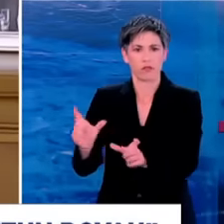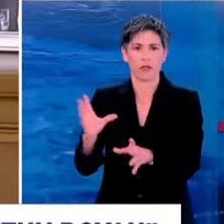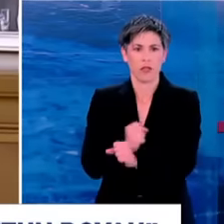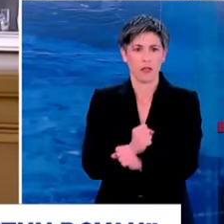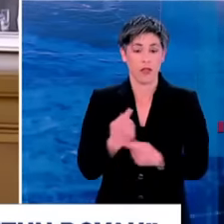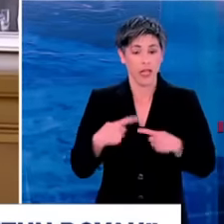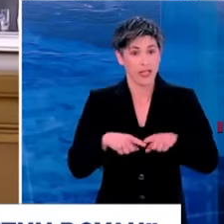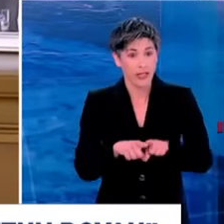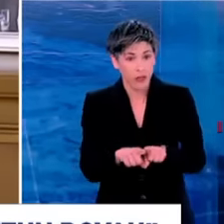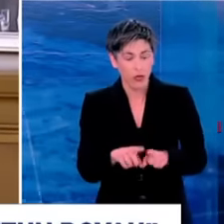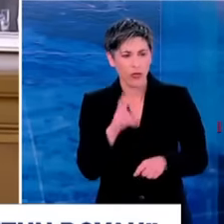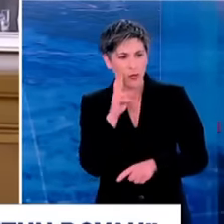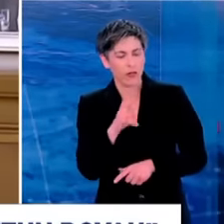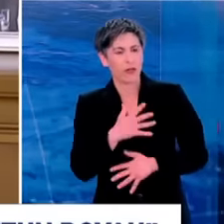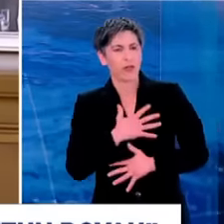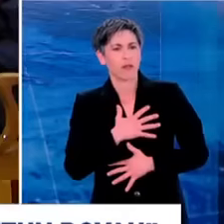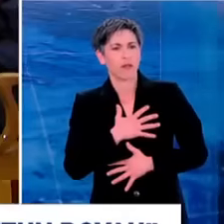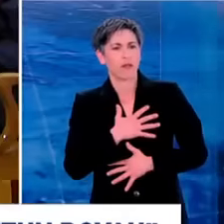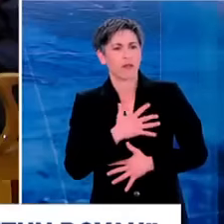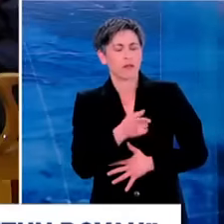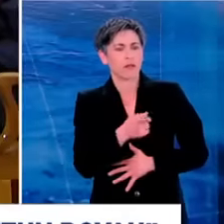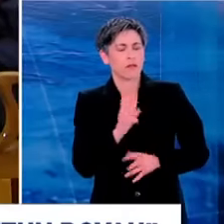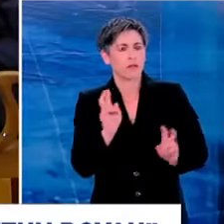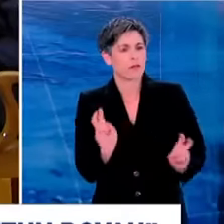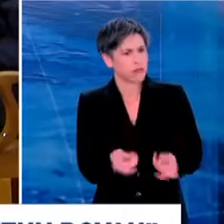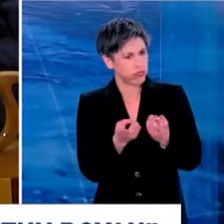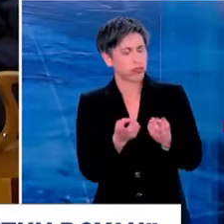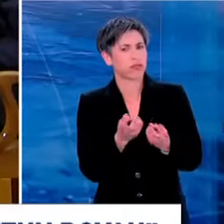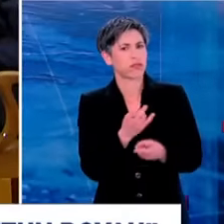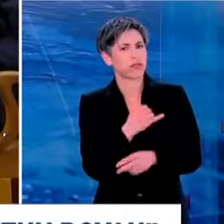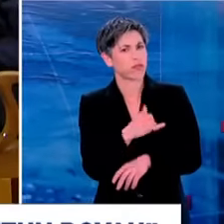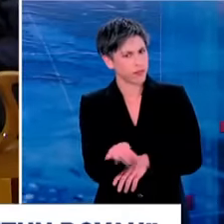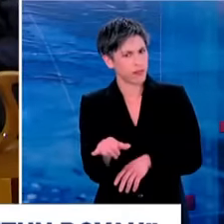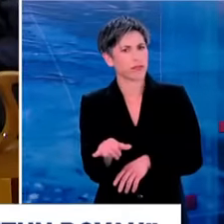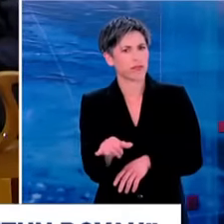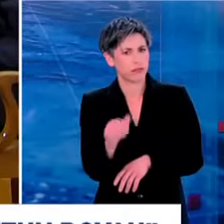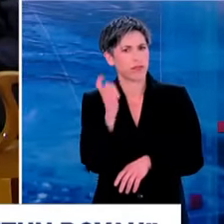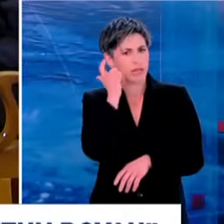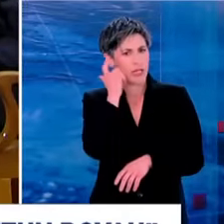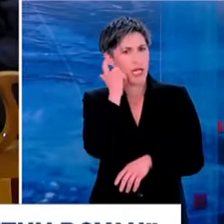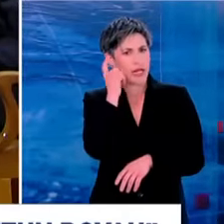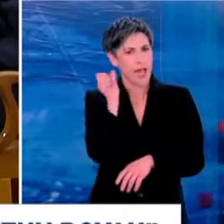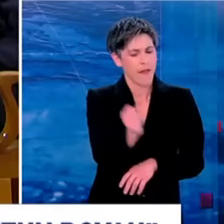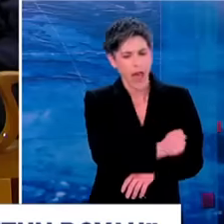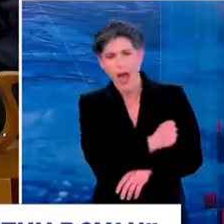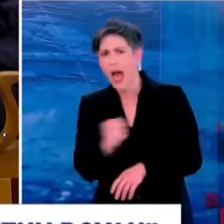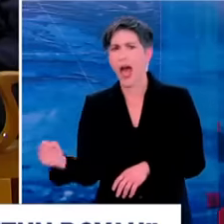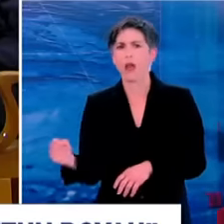εξαιρετικά αποκαλυπτικός για το τι ακριβώς συμβαίνει σε αυτόν τον χώρο της